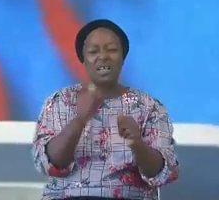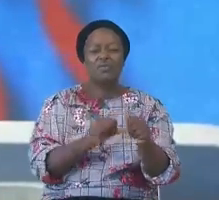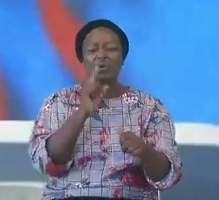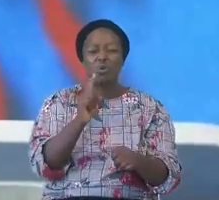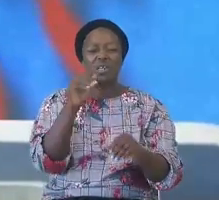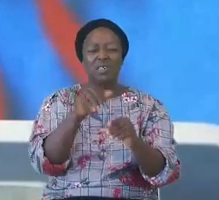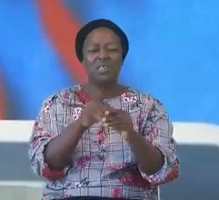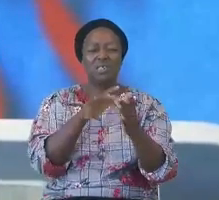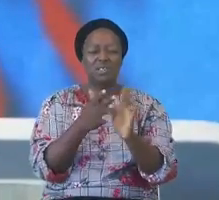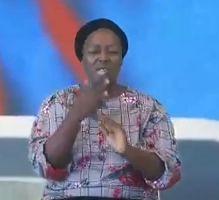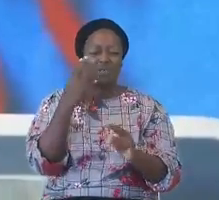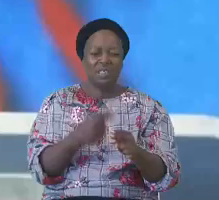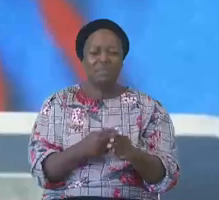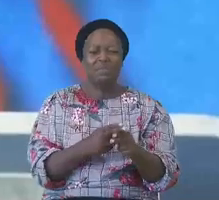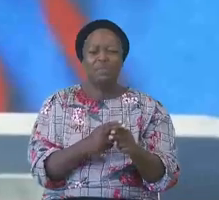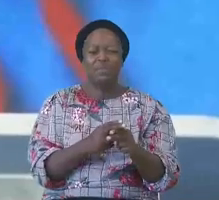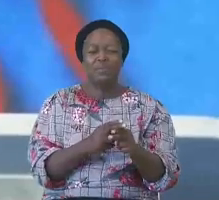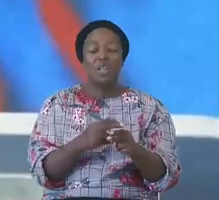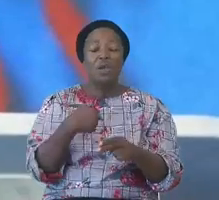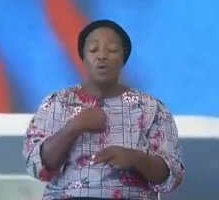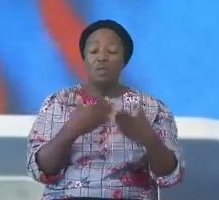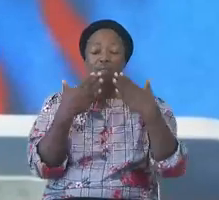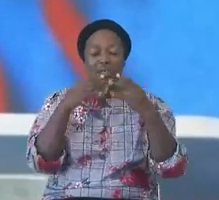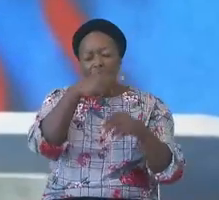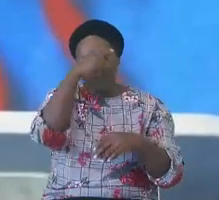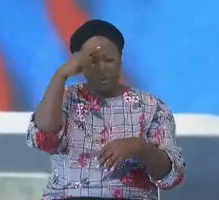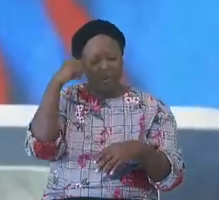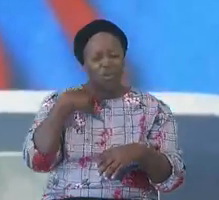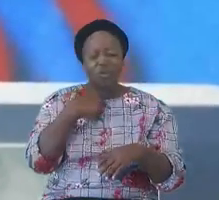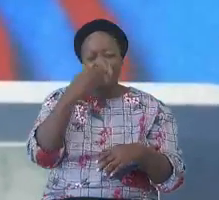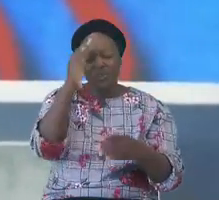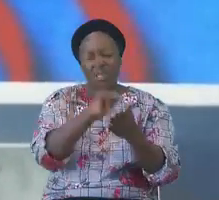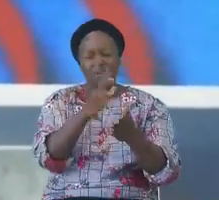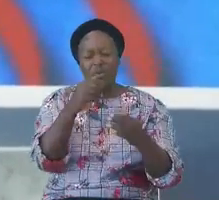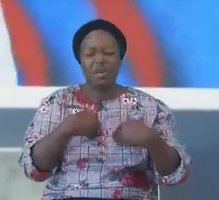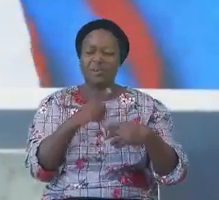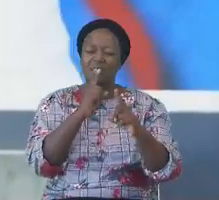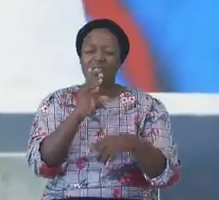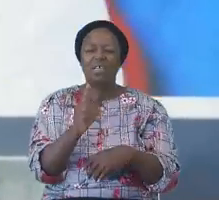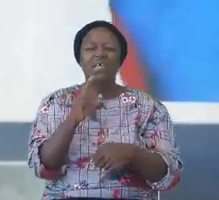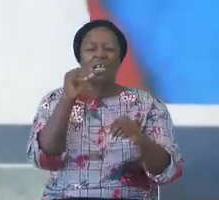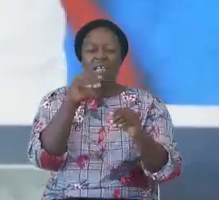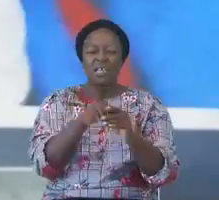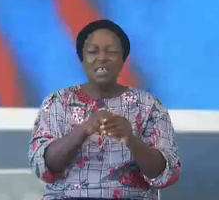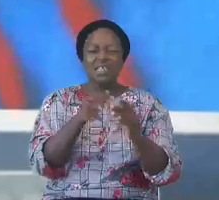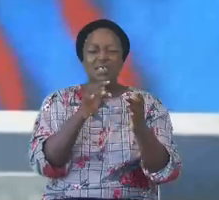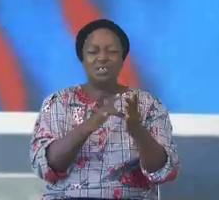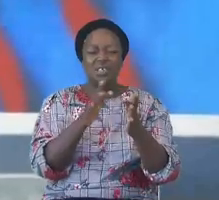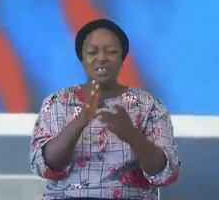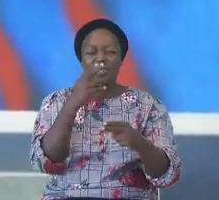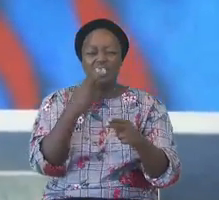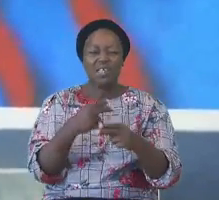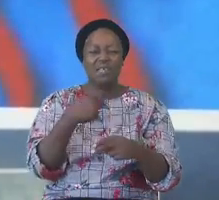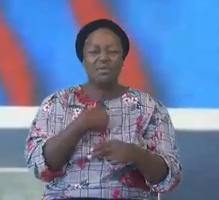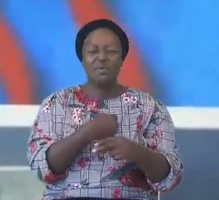soient révélées, soient embrassées et bénissent chacun au nom de Jésus. Nous te